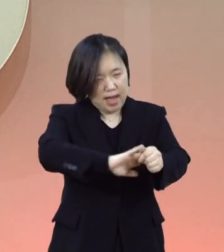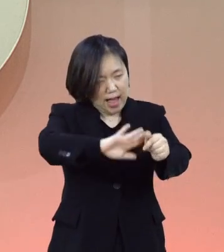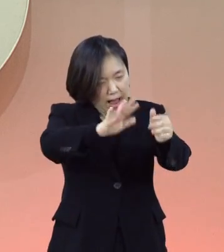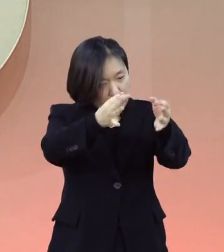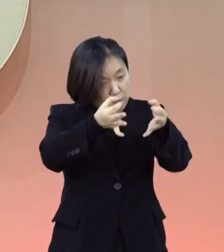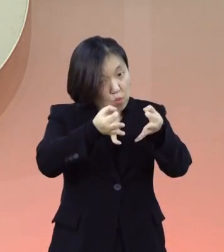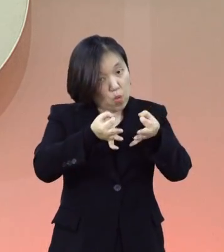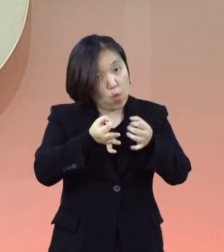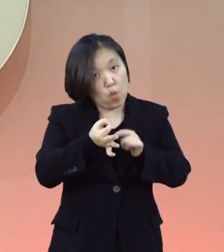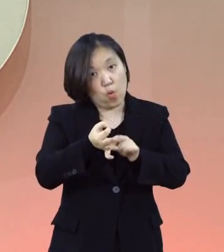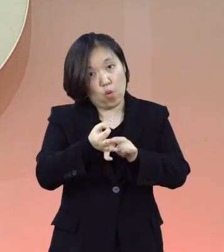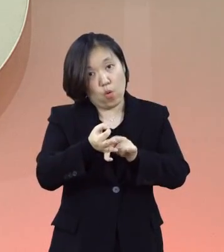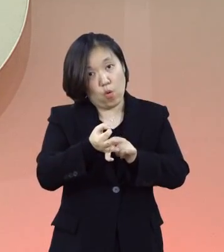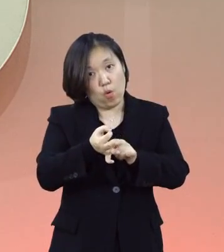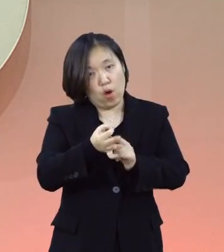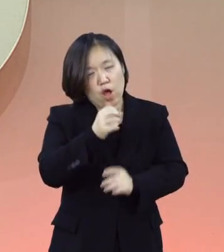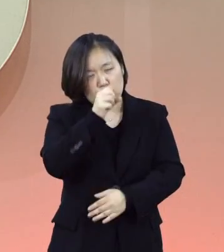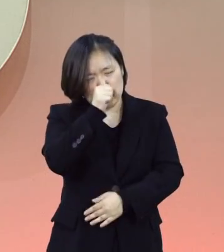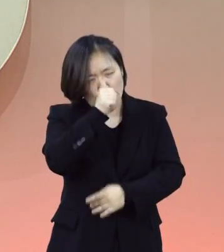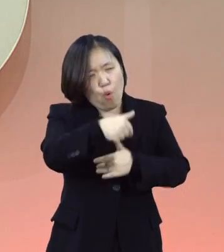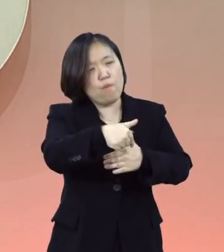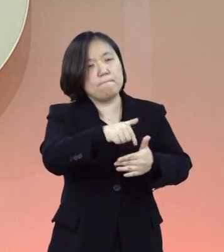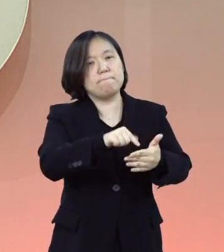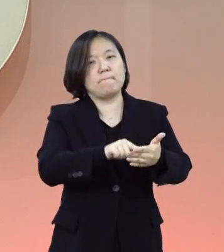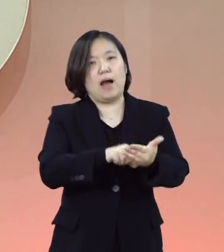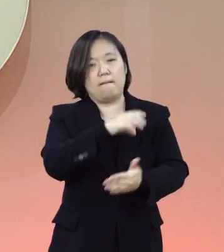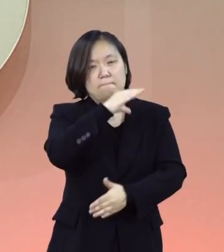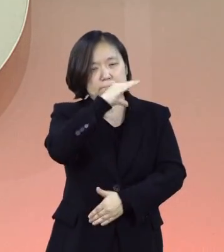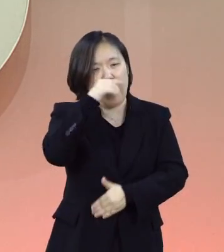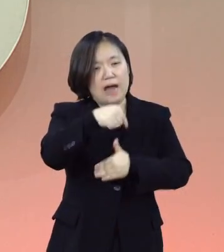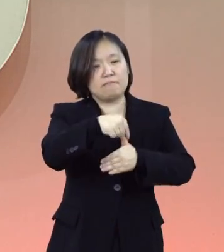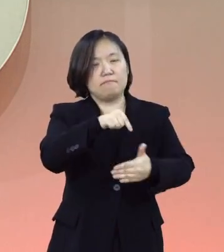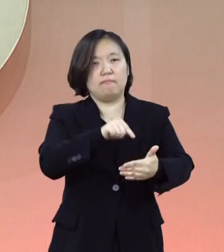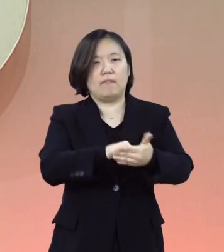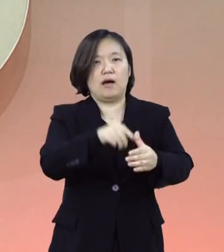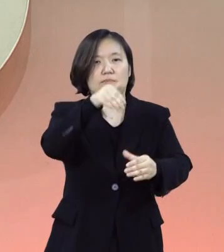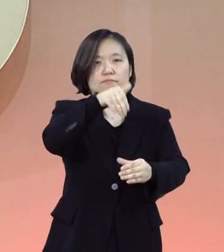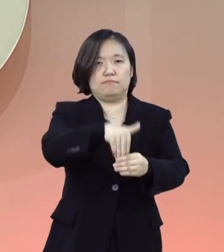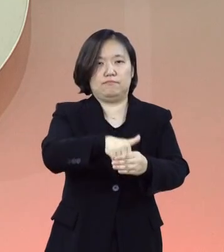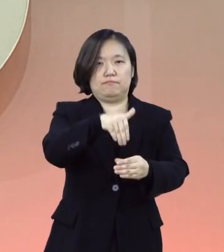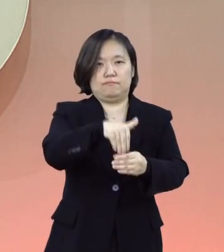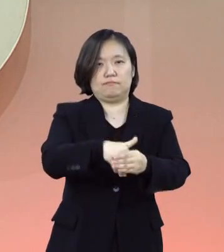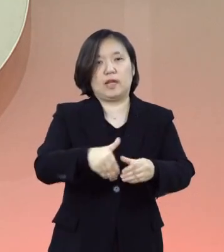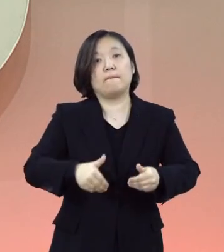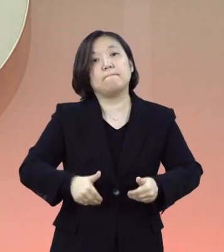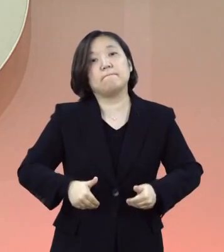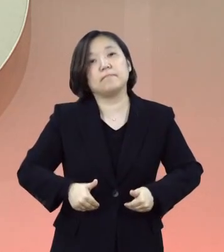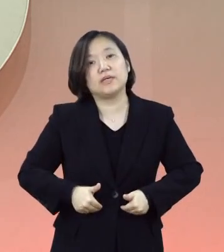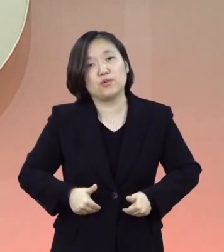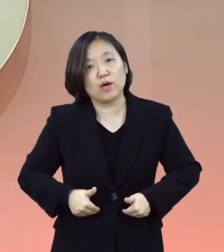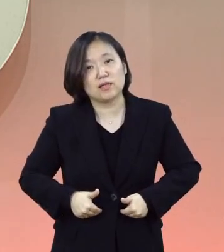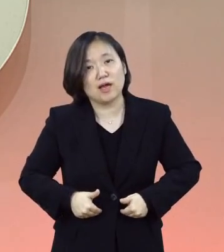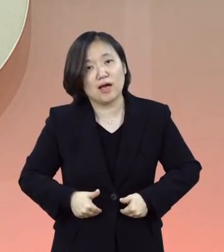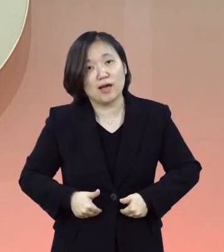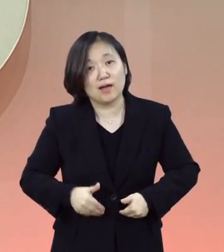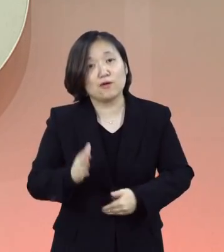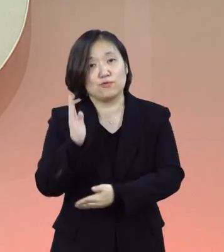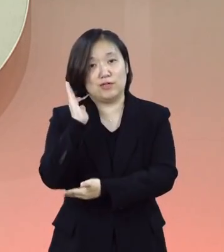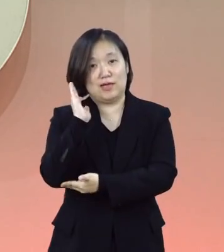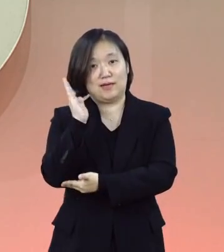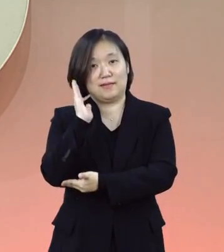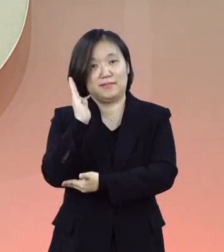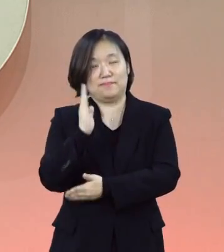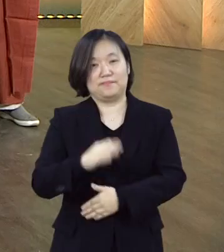올바른 마음의 씨앗을 심어야 된다 라고 말씀하셨다고